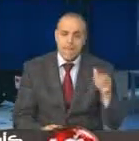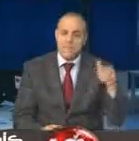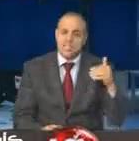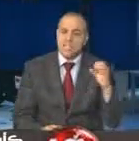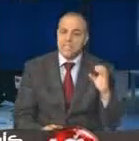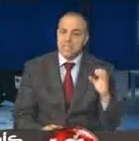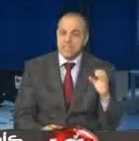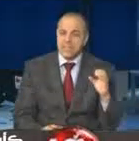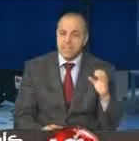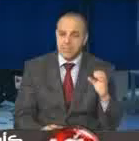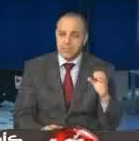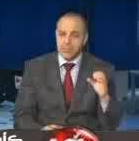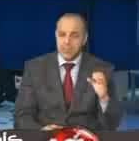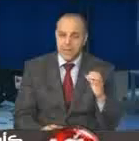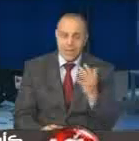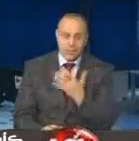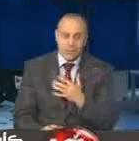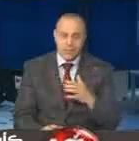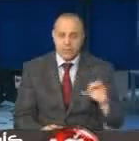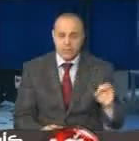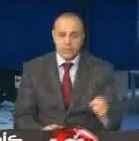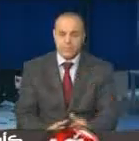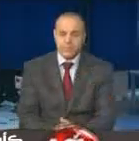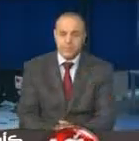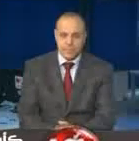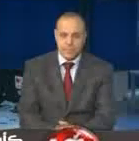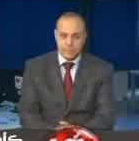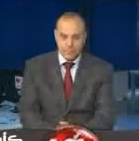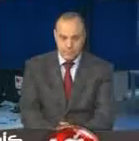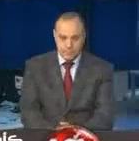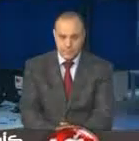سيتي 5.